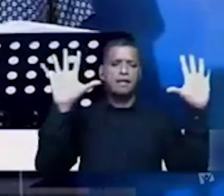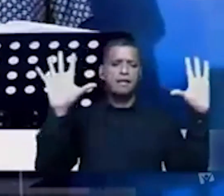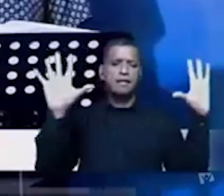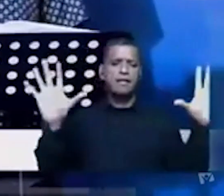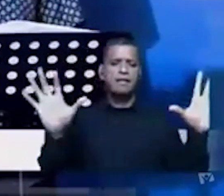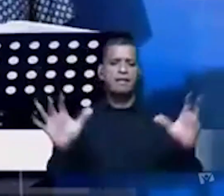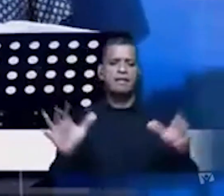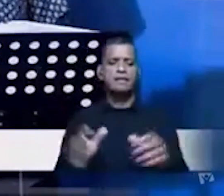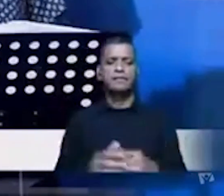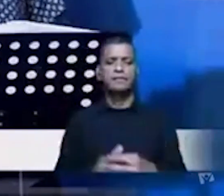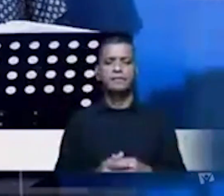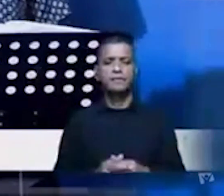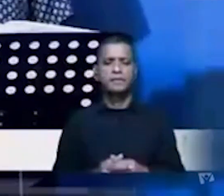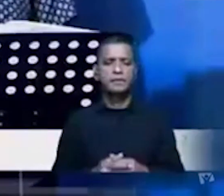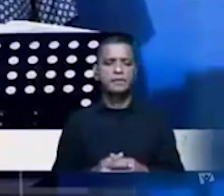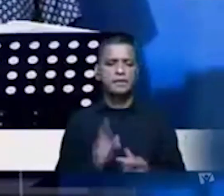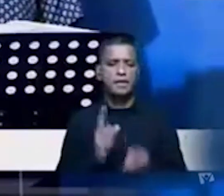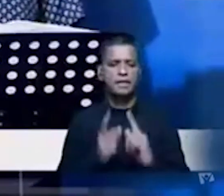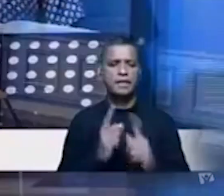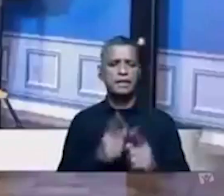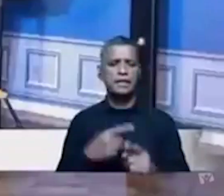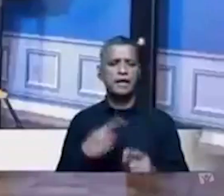bergerak. Jika kita